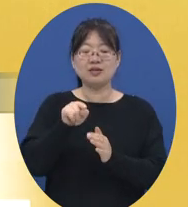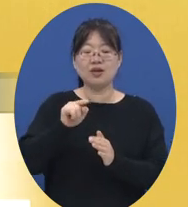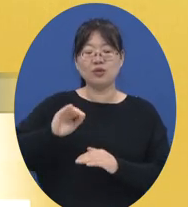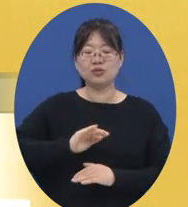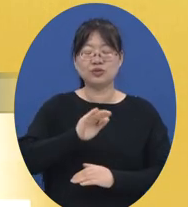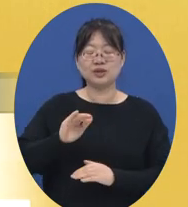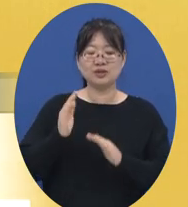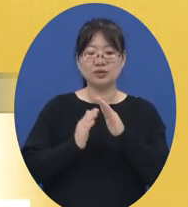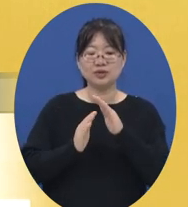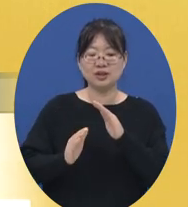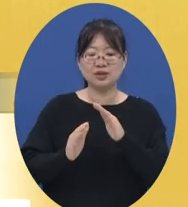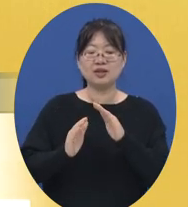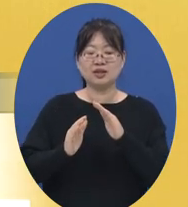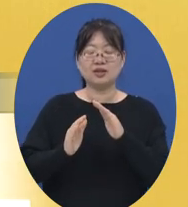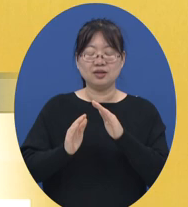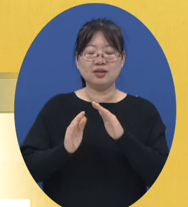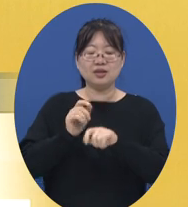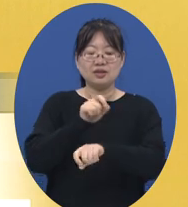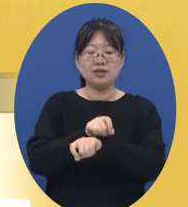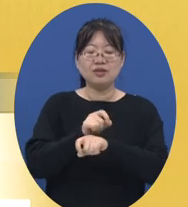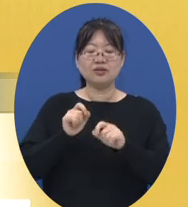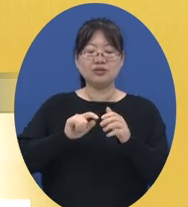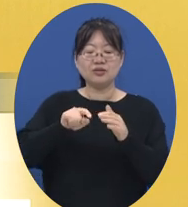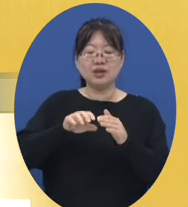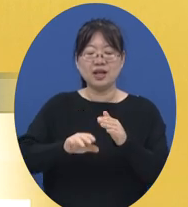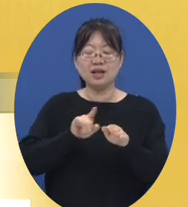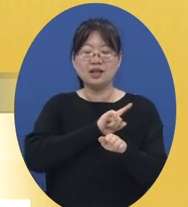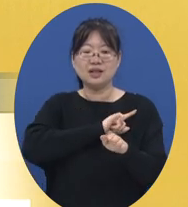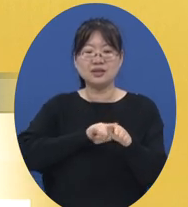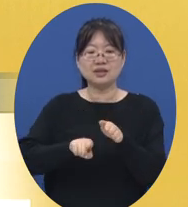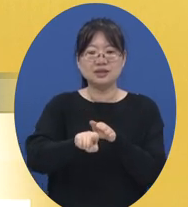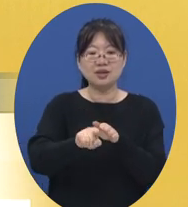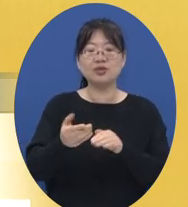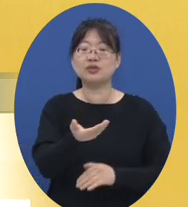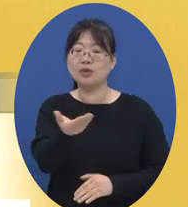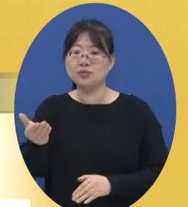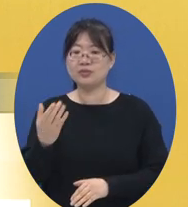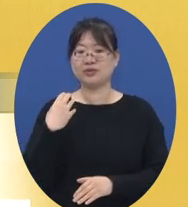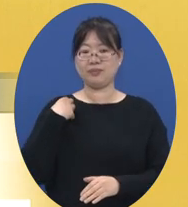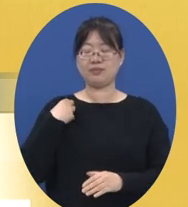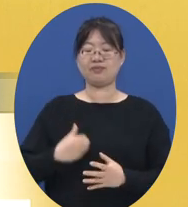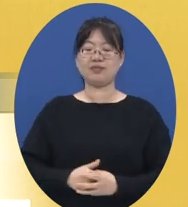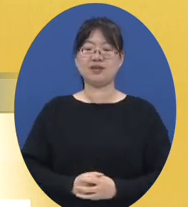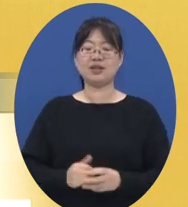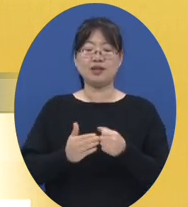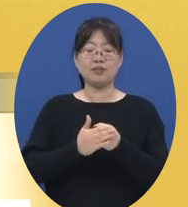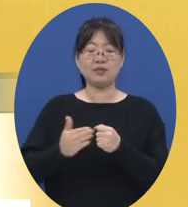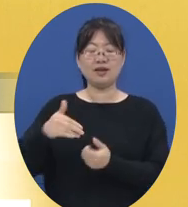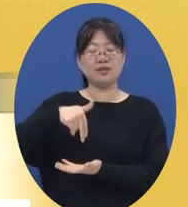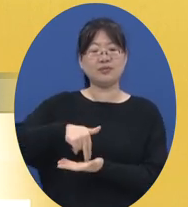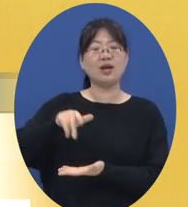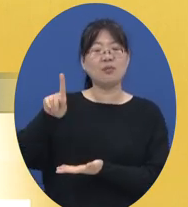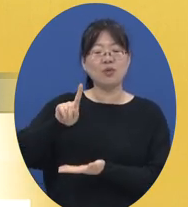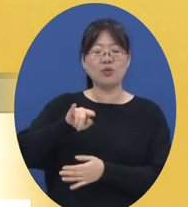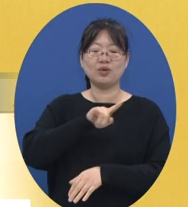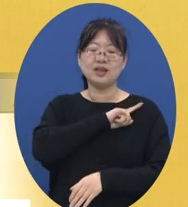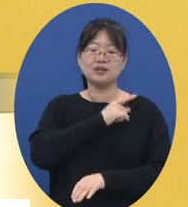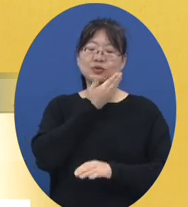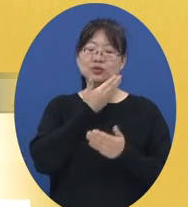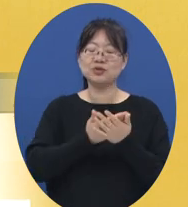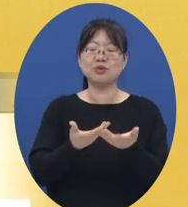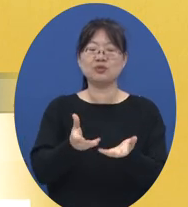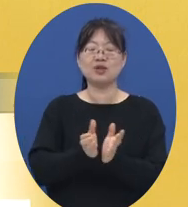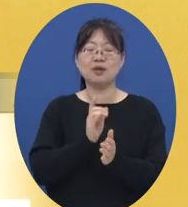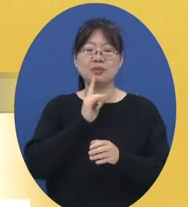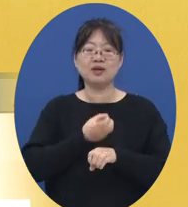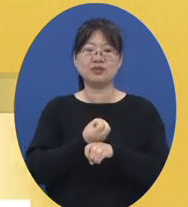우리 도공무원 중에는 가장 일선에서 우리 소방관 여러분들이 하고 계시죠. 그래서 그런 측면에서 가장 중요한